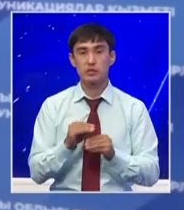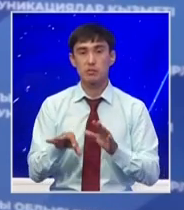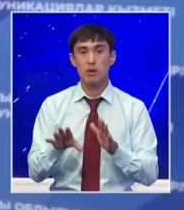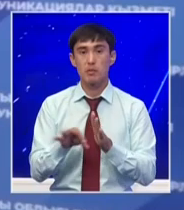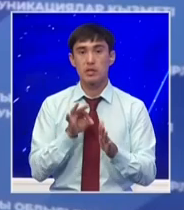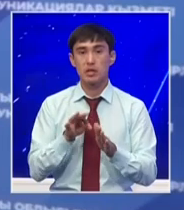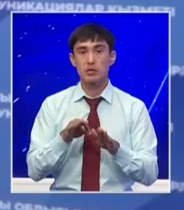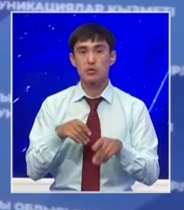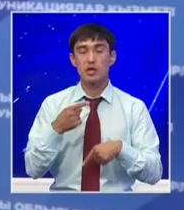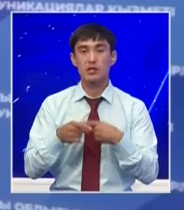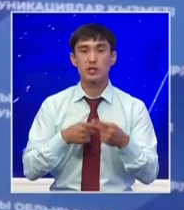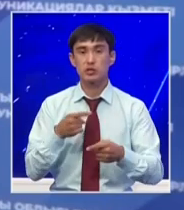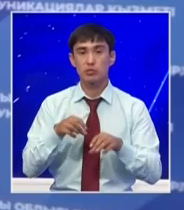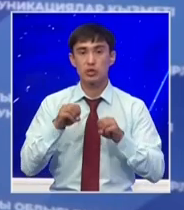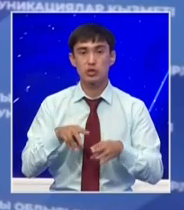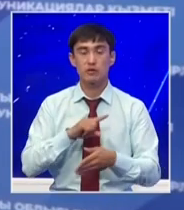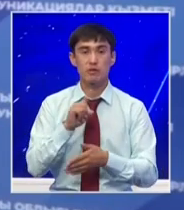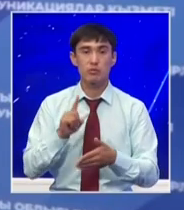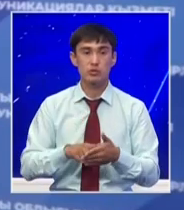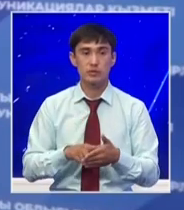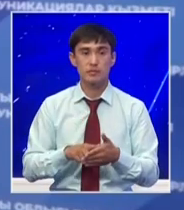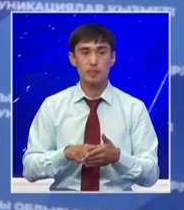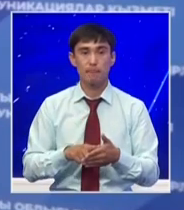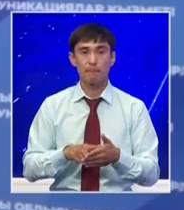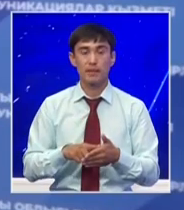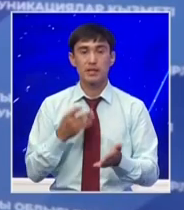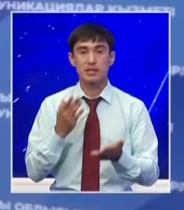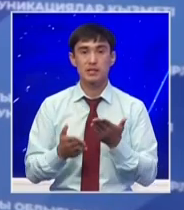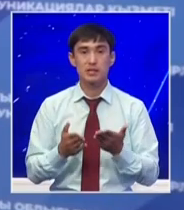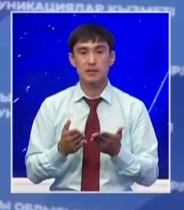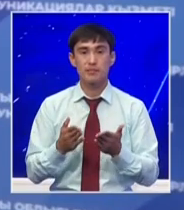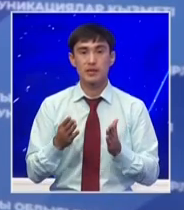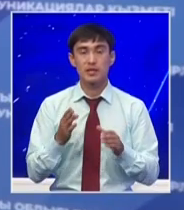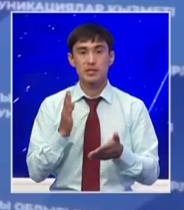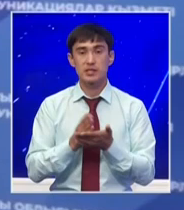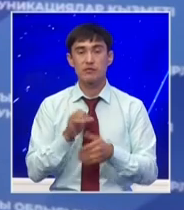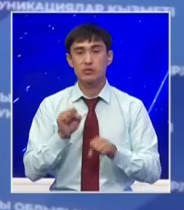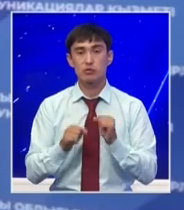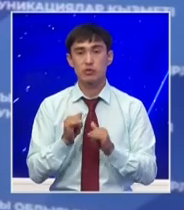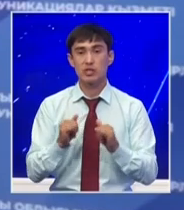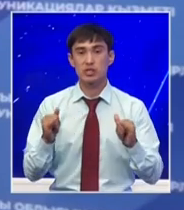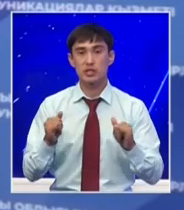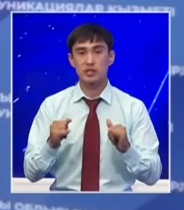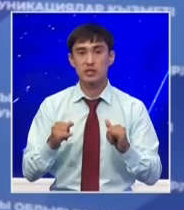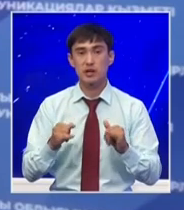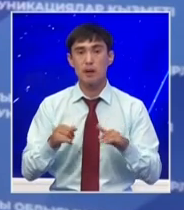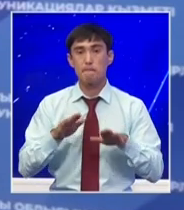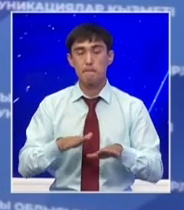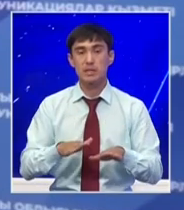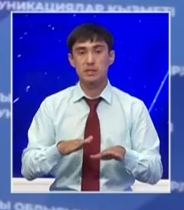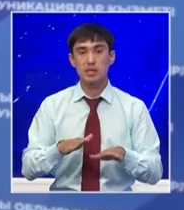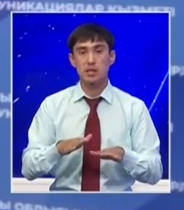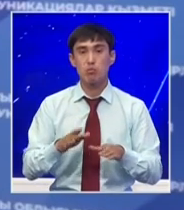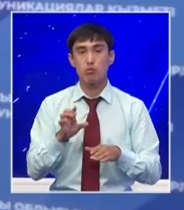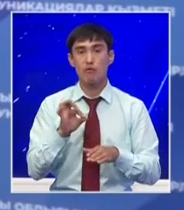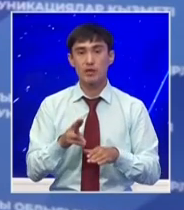определению, по дальнейшему решению вопроса, если, где есть возможность расширения посадочных мест в